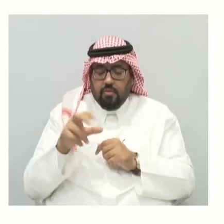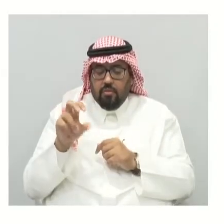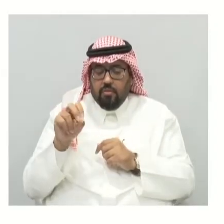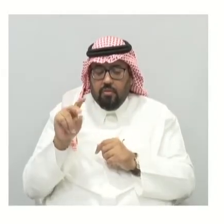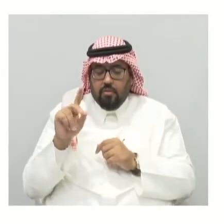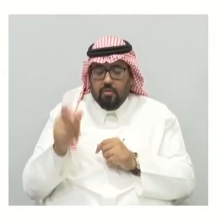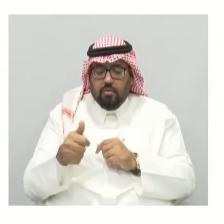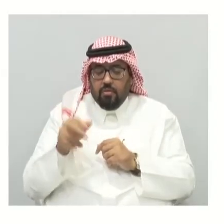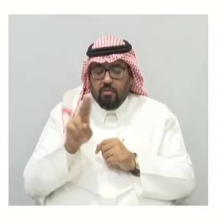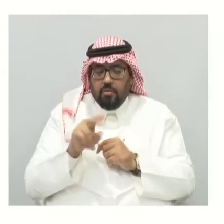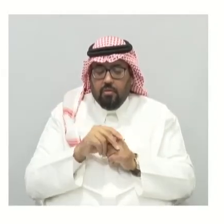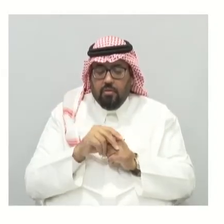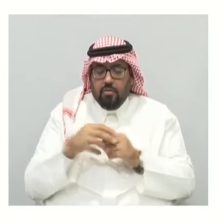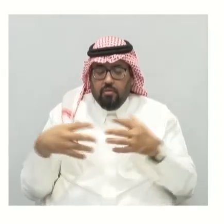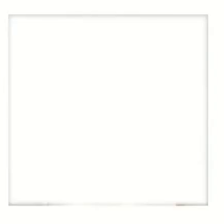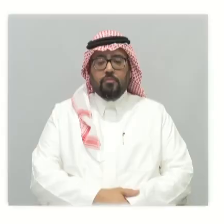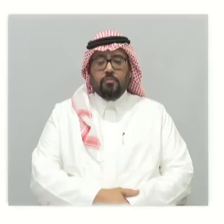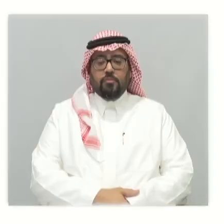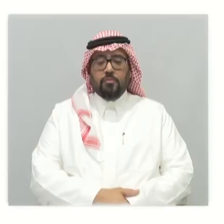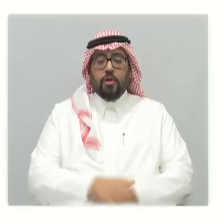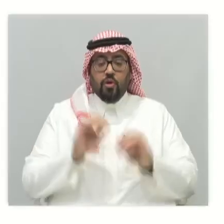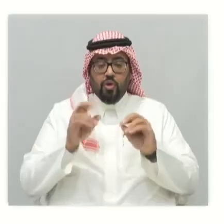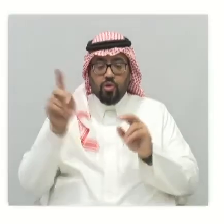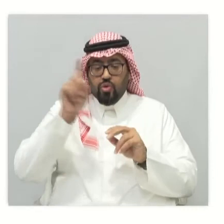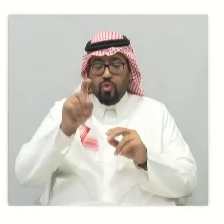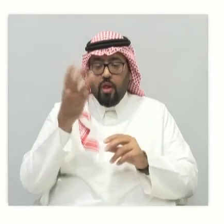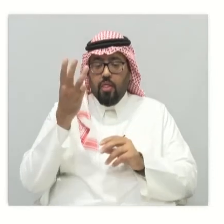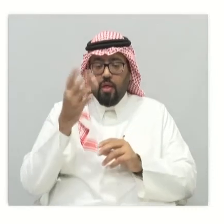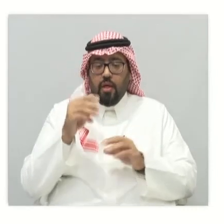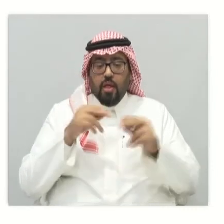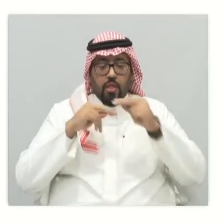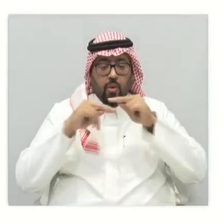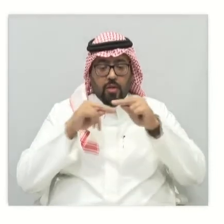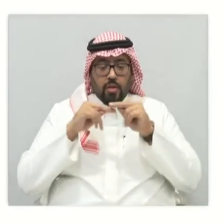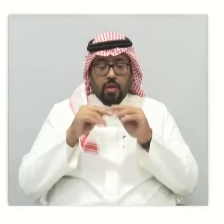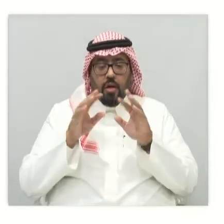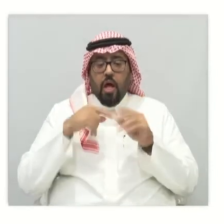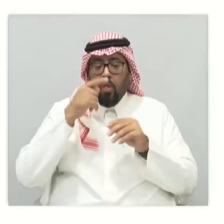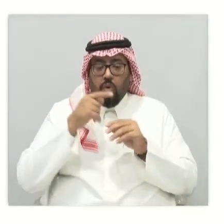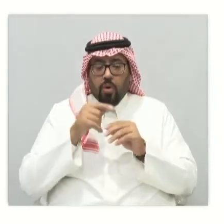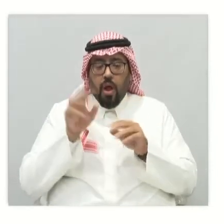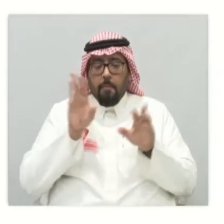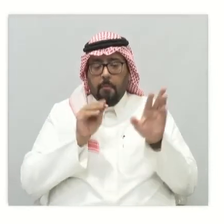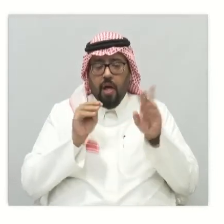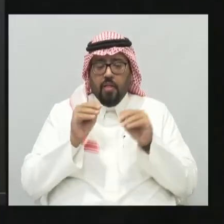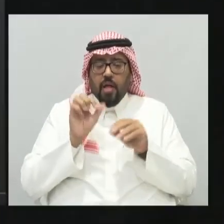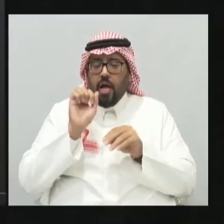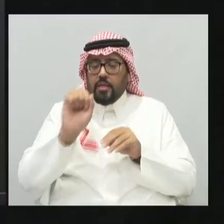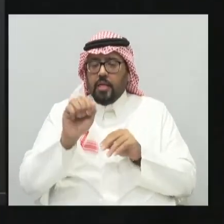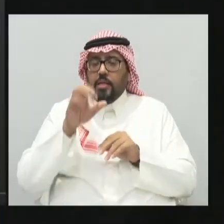القطارات مع بعض طيب نشوف السؤال الثالث اتواصل اذكر بعض